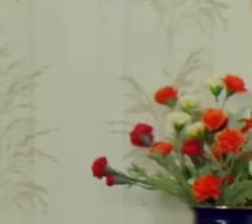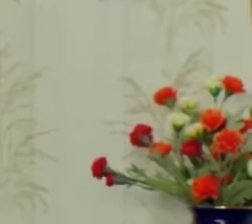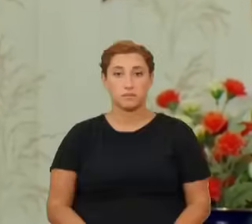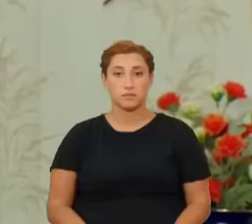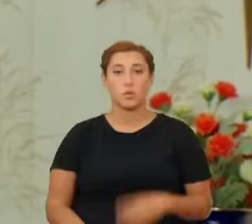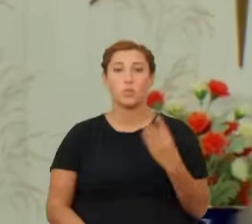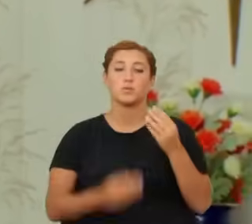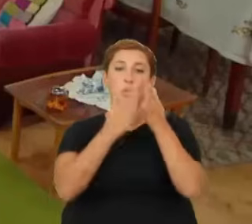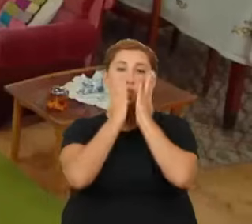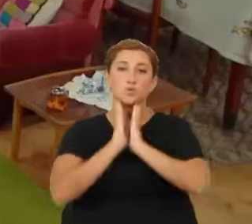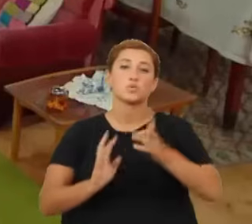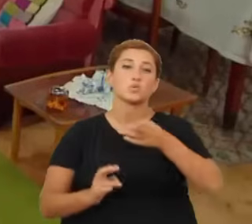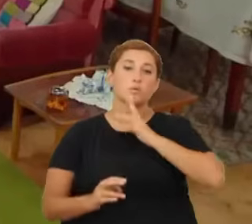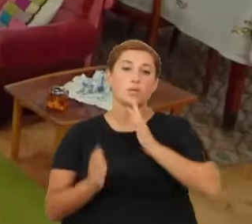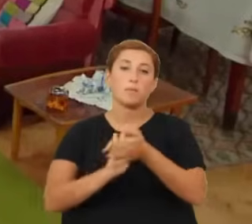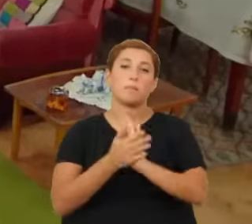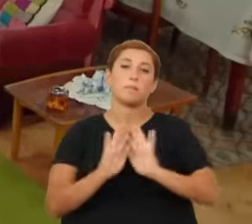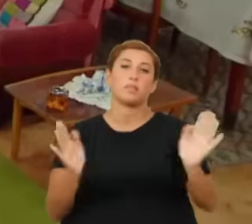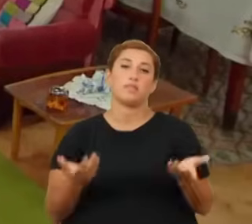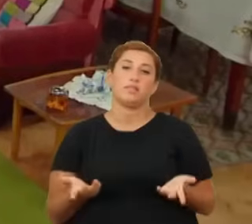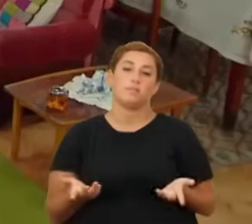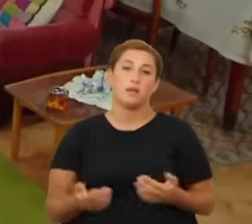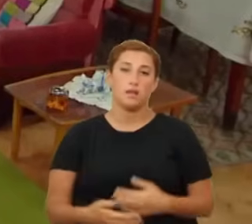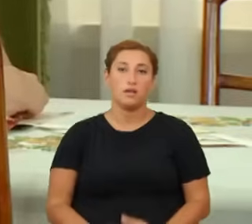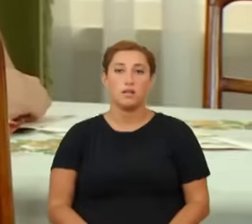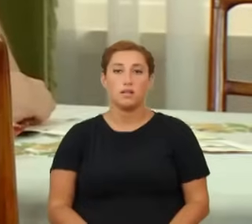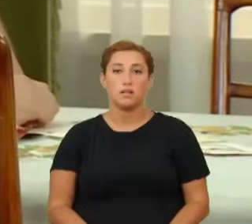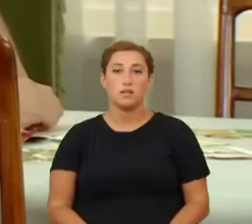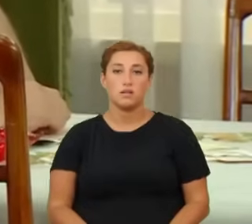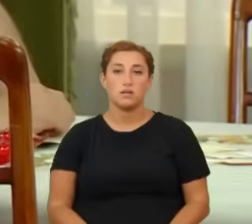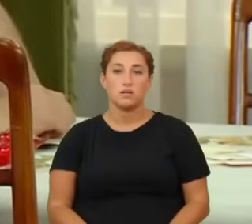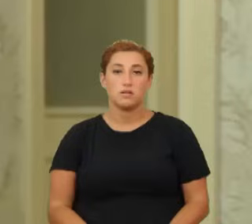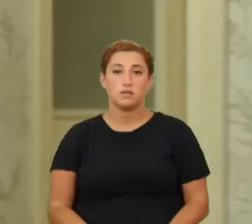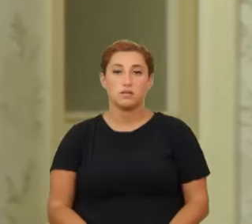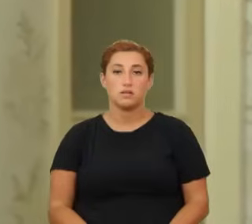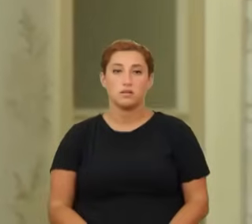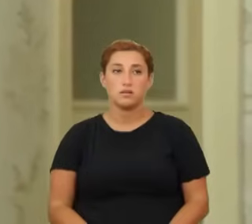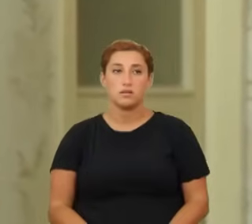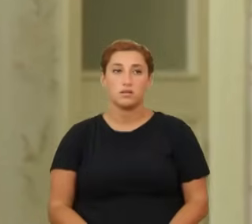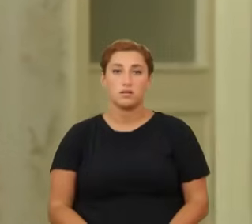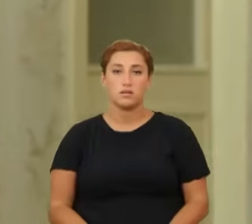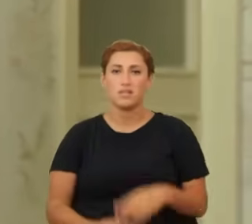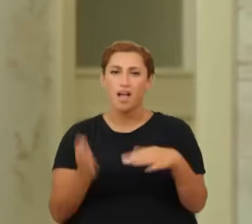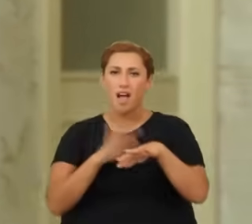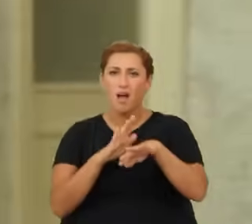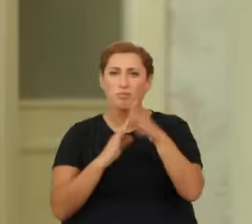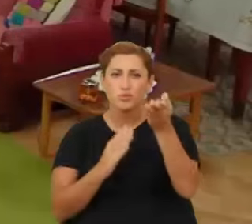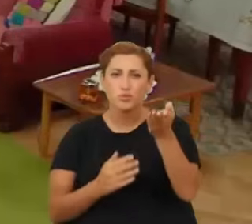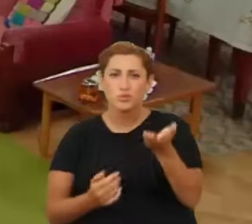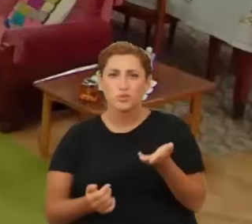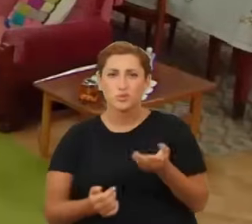Öf, çok şükür sonunda bitti be. Şahin hortuma soktuğu külahı üflüyor ama sıkışmış. Ne yapıyorsun lan